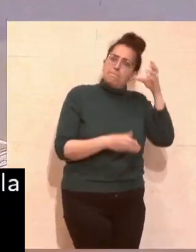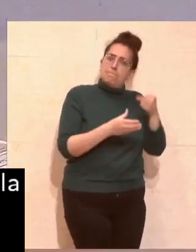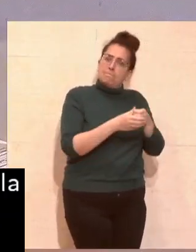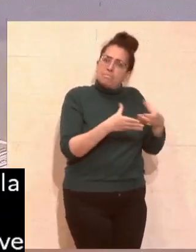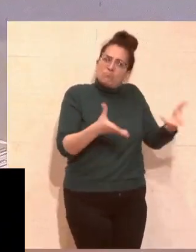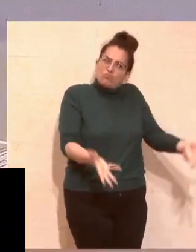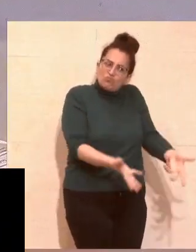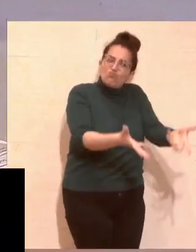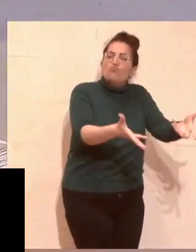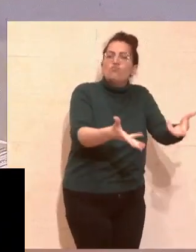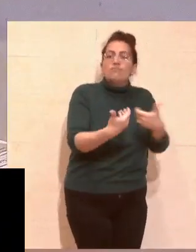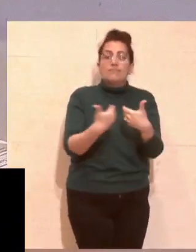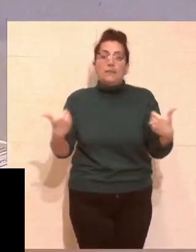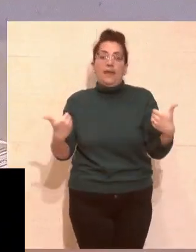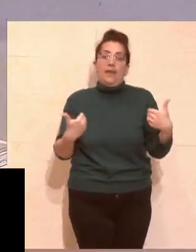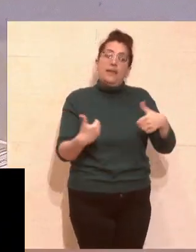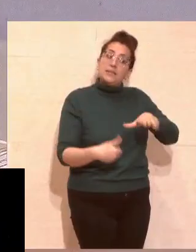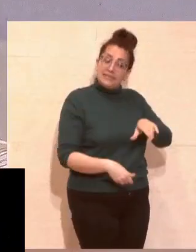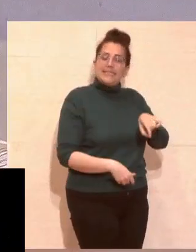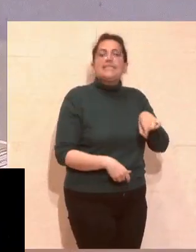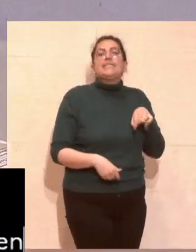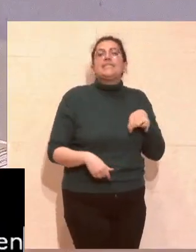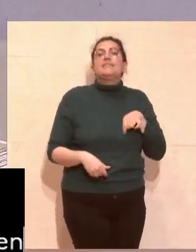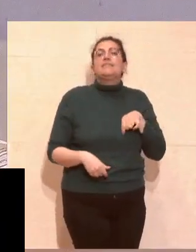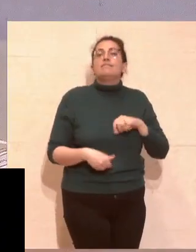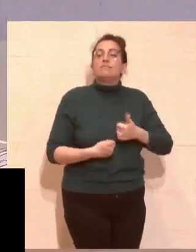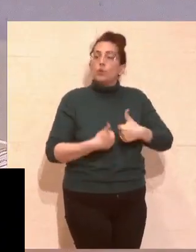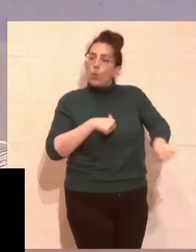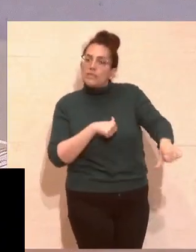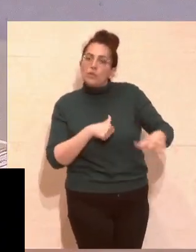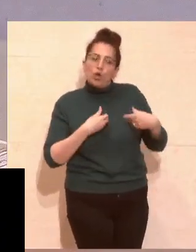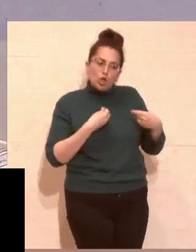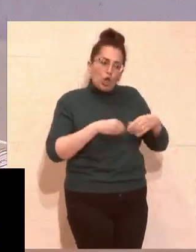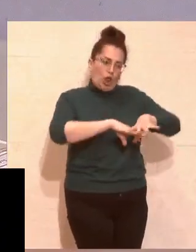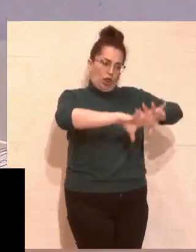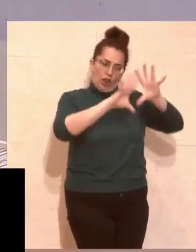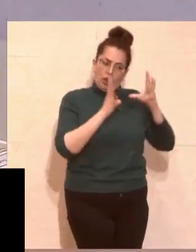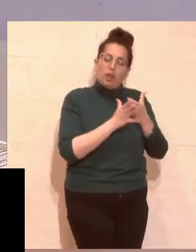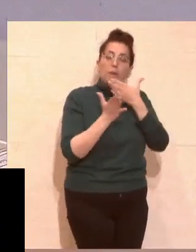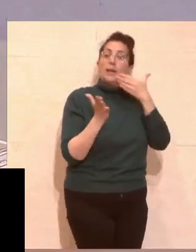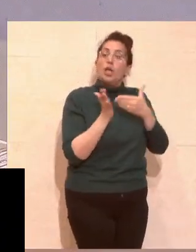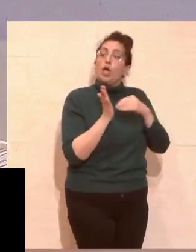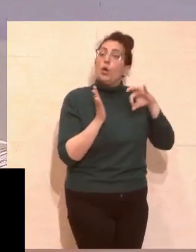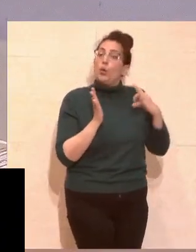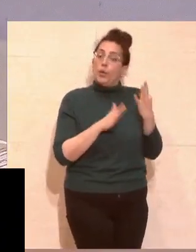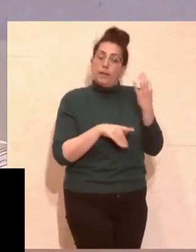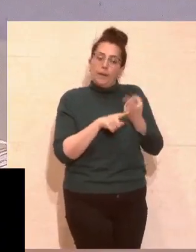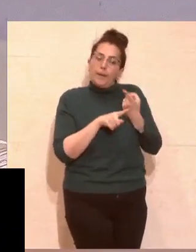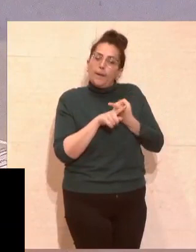à part entière. Et on est là pour mettre des conditions propices, gagnantes, afin de favoriser cette